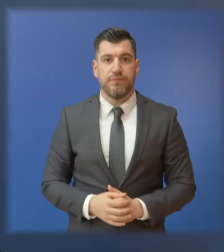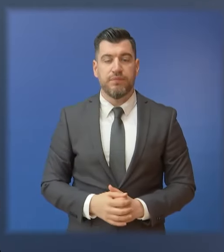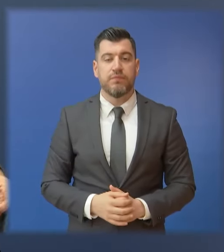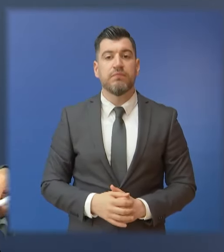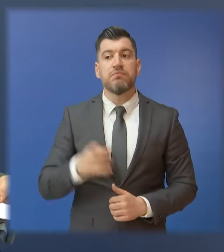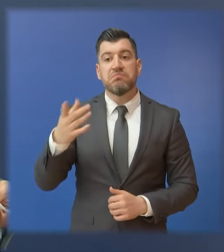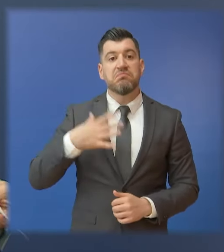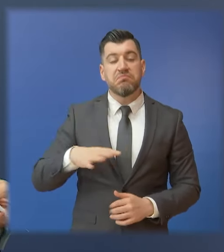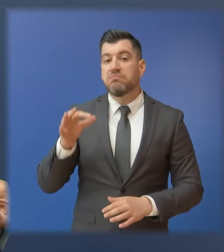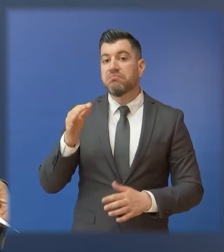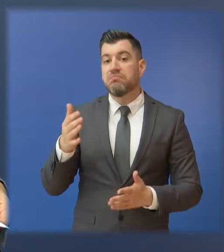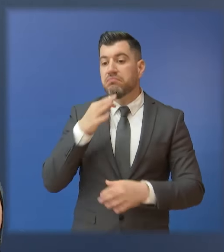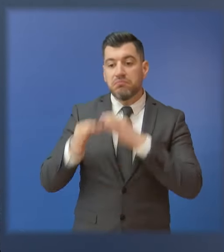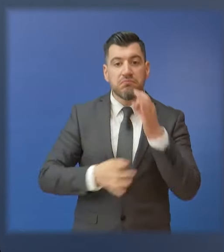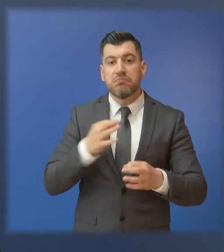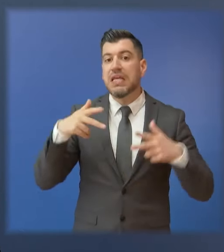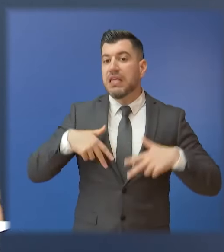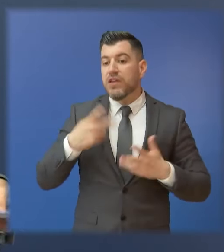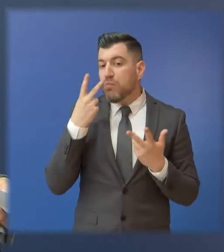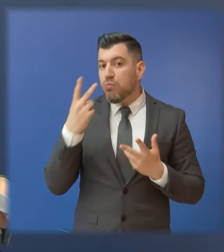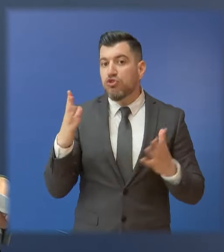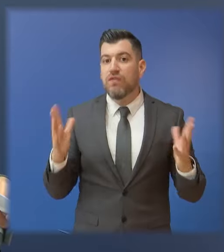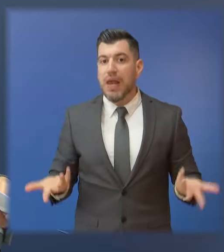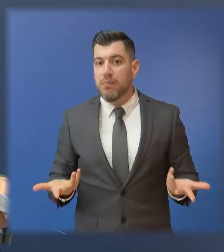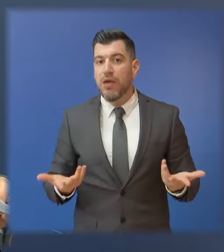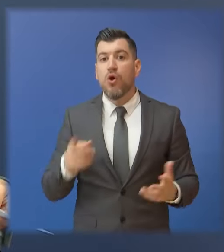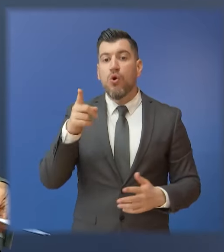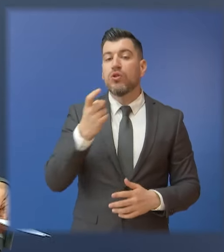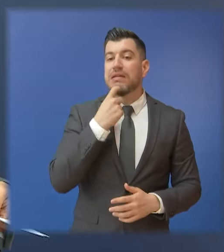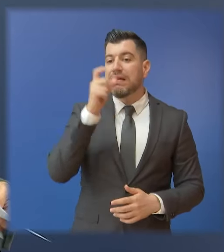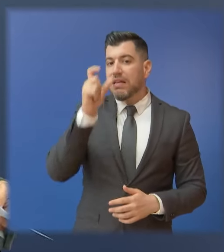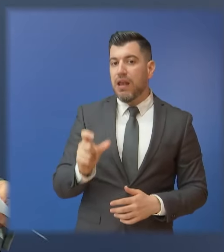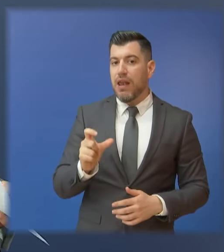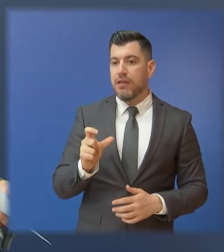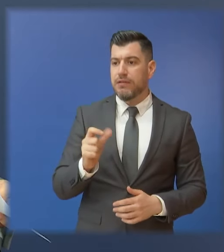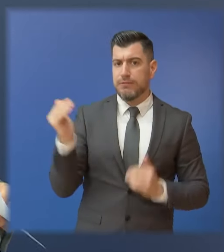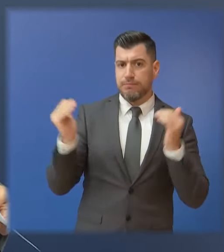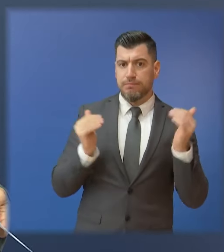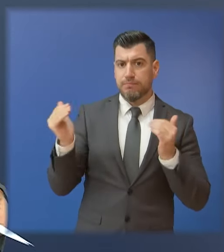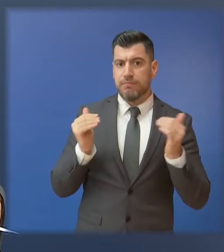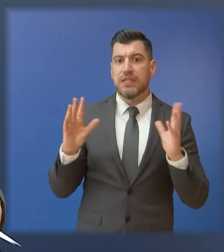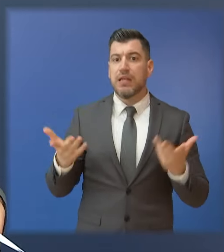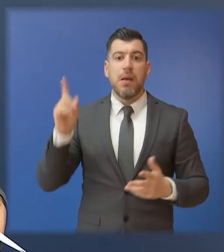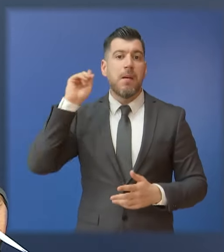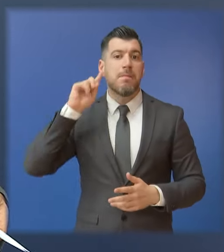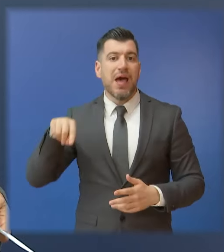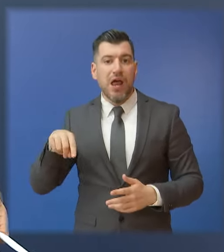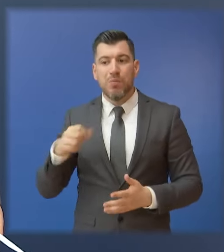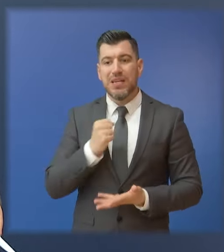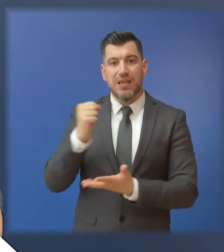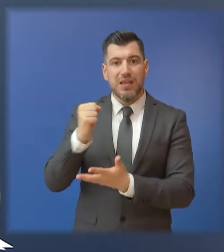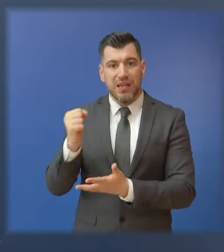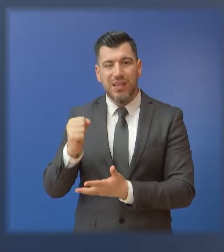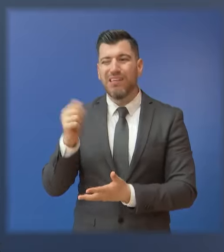σχολιάζει η κυβέρνηση τις σοβαρές υπόνοιες του στέφανου κασελάκη για παράνομες χρηματοδοτήσεις και μαύρα ταμία